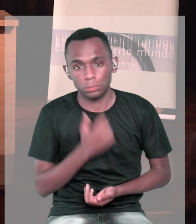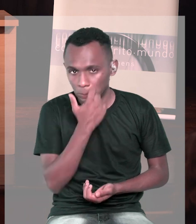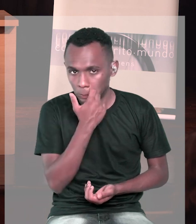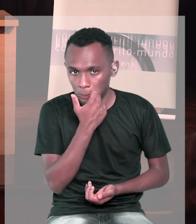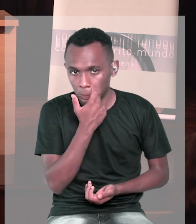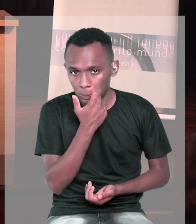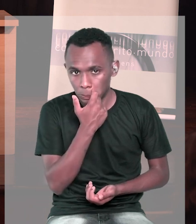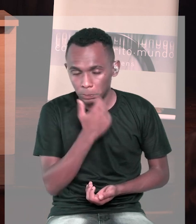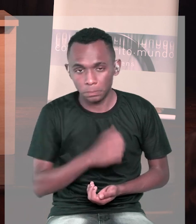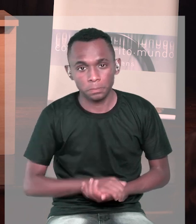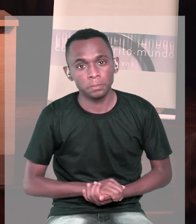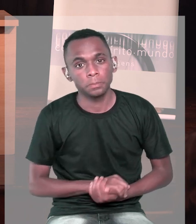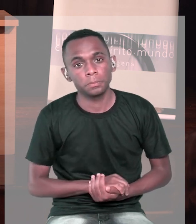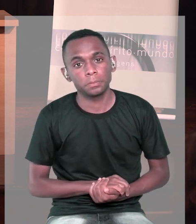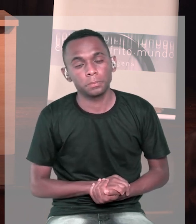matins,